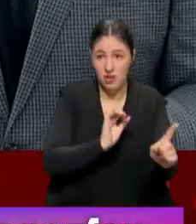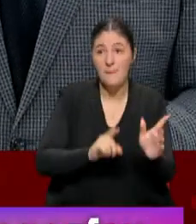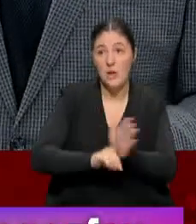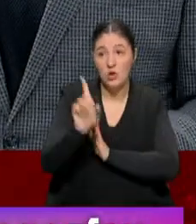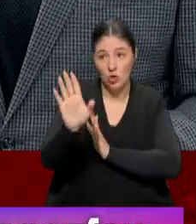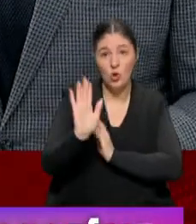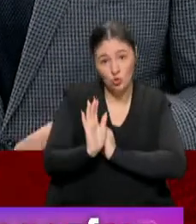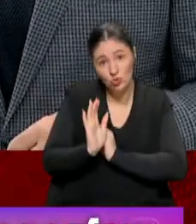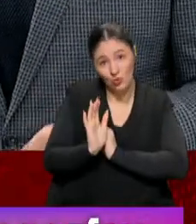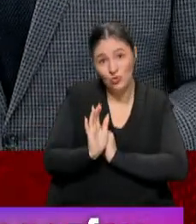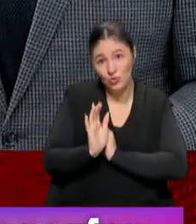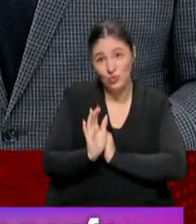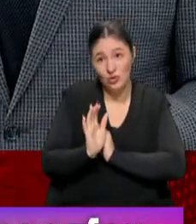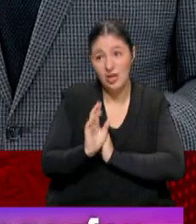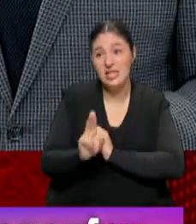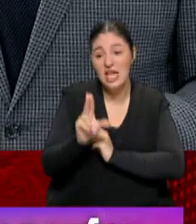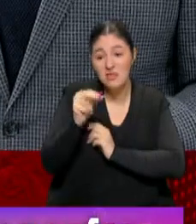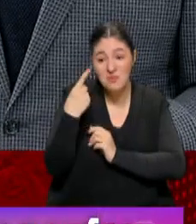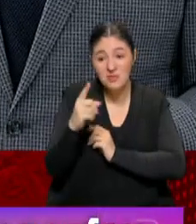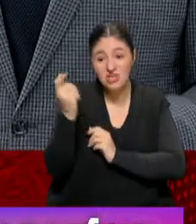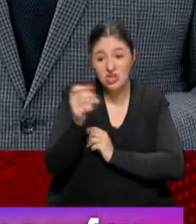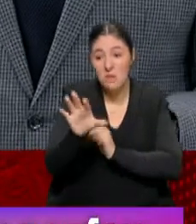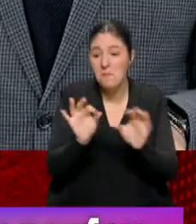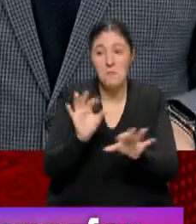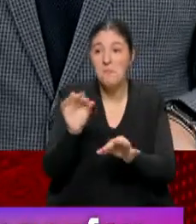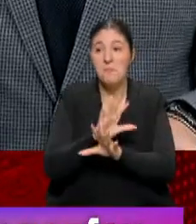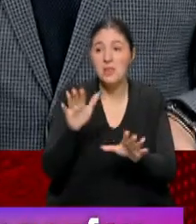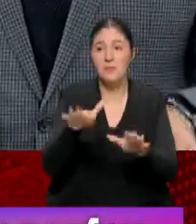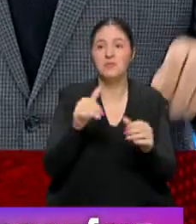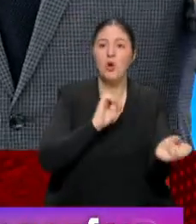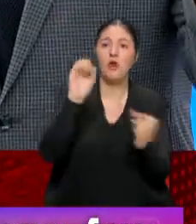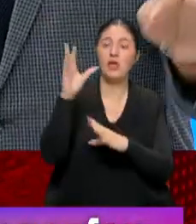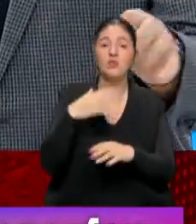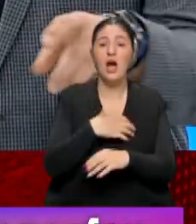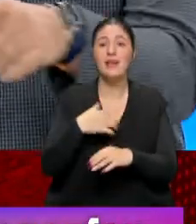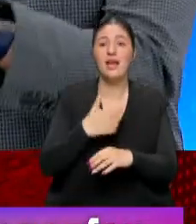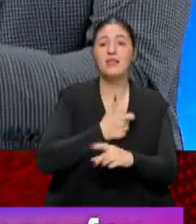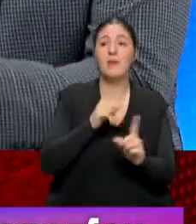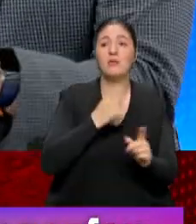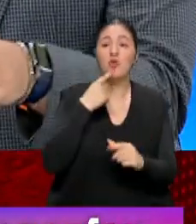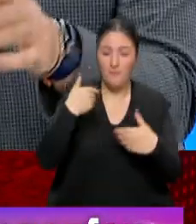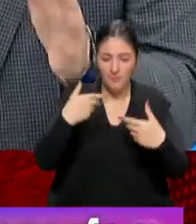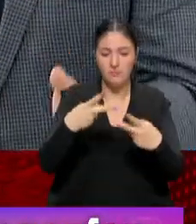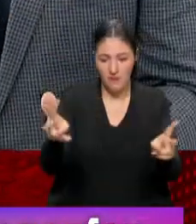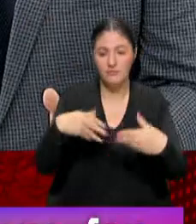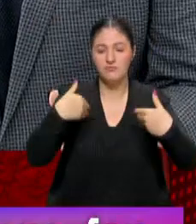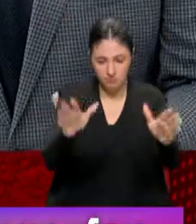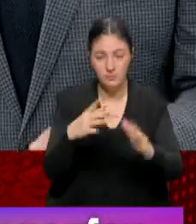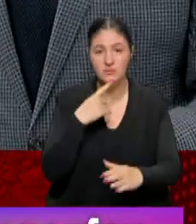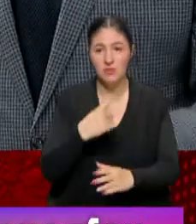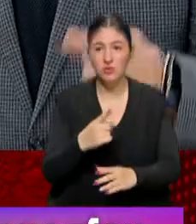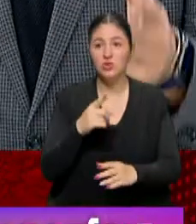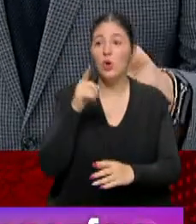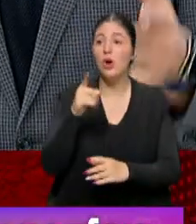başarıyorsun bak 70.000 kişi seçmiş meclise göndermiş Anayasa Mahkemesi de bırakın diye karar almış